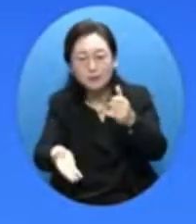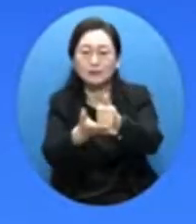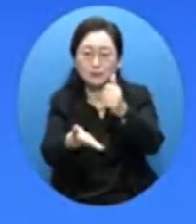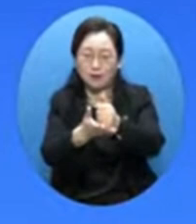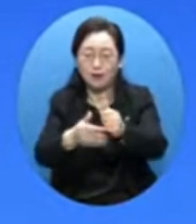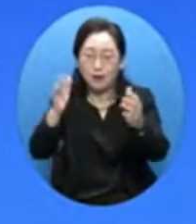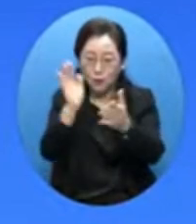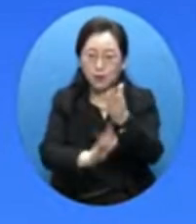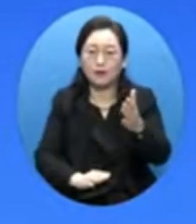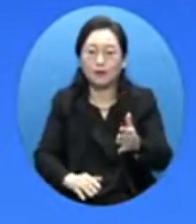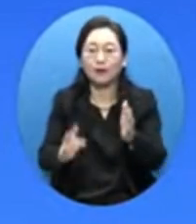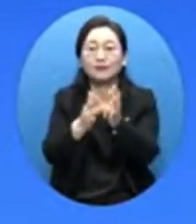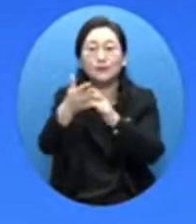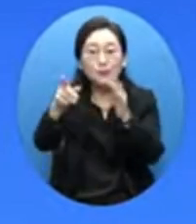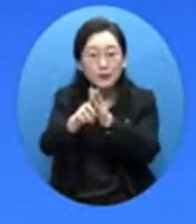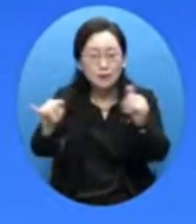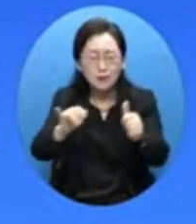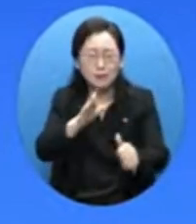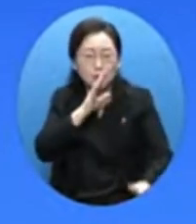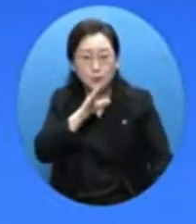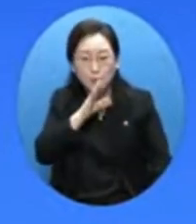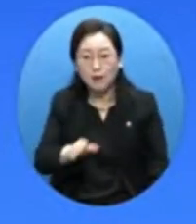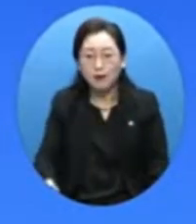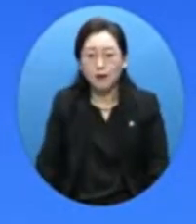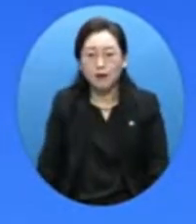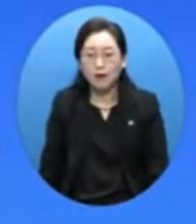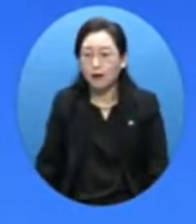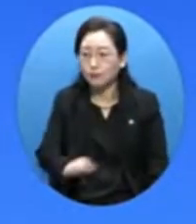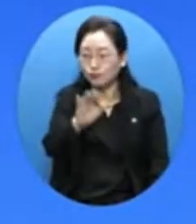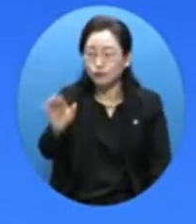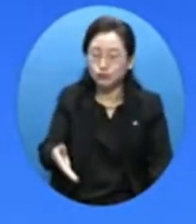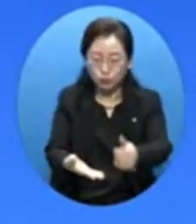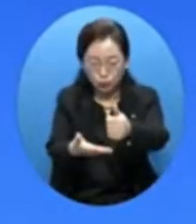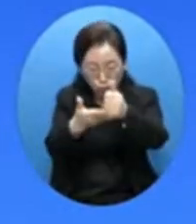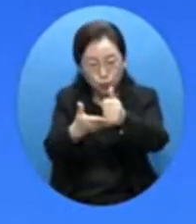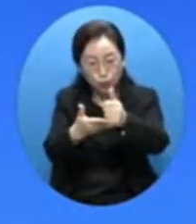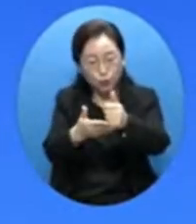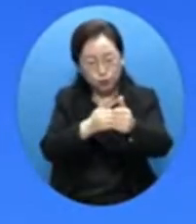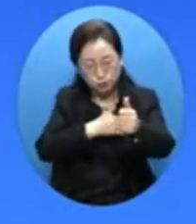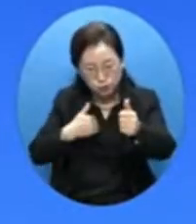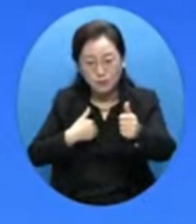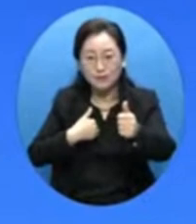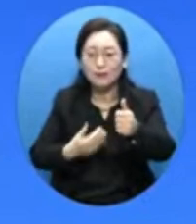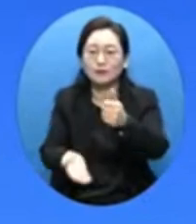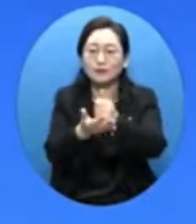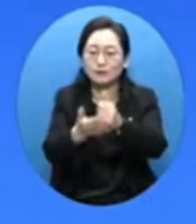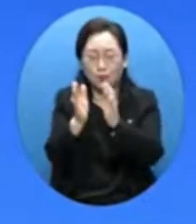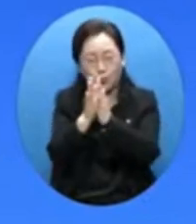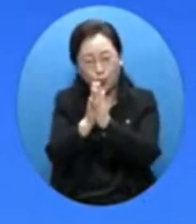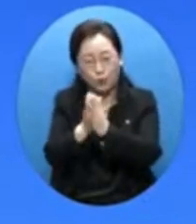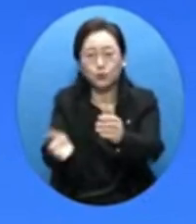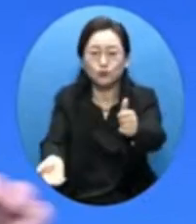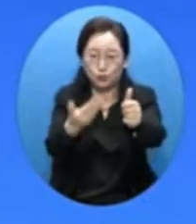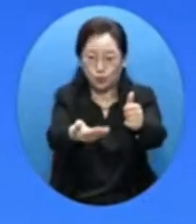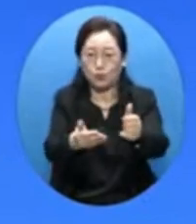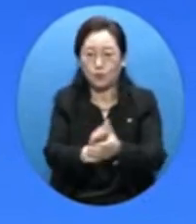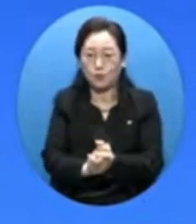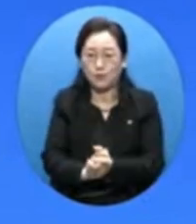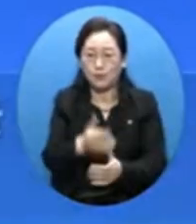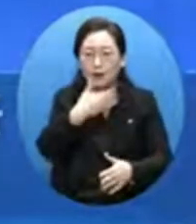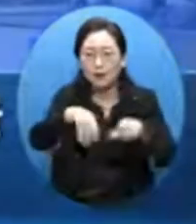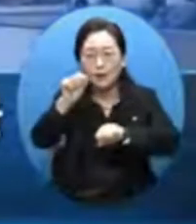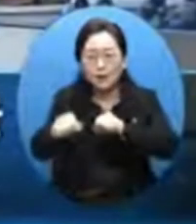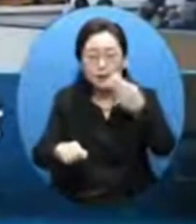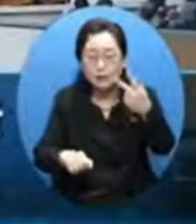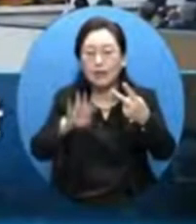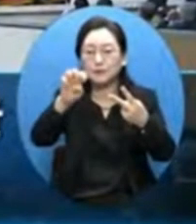야, 예수 믿는 사람들은 정말 우리가 존경할 만한 사람들이라고 칭찬하고 박수를 보냈던 것입니다. 사도행전 2장 40절에